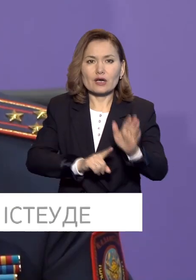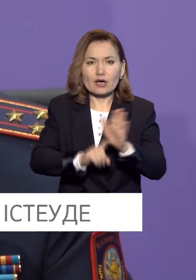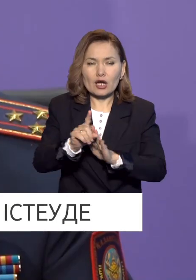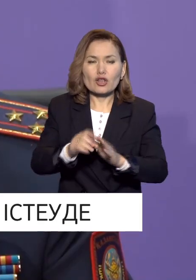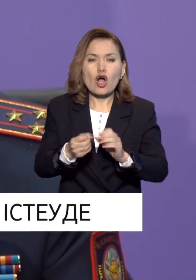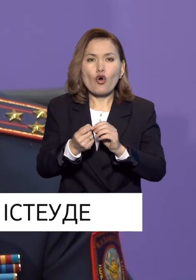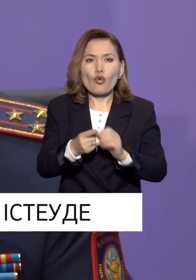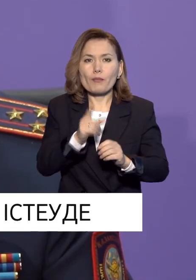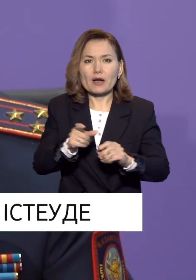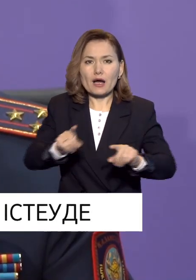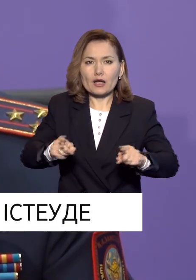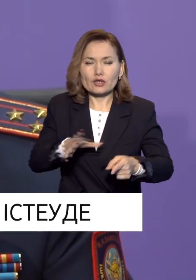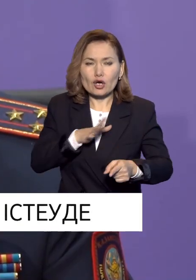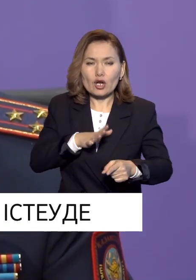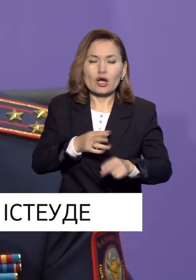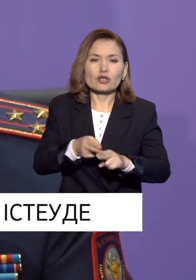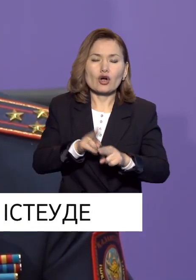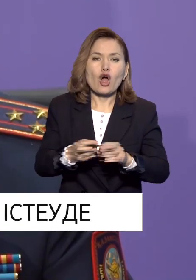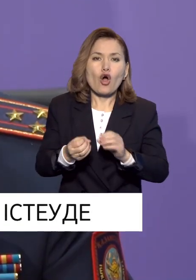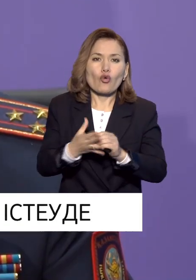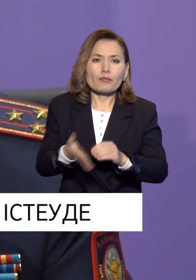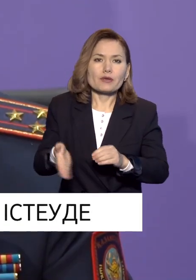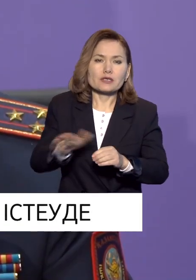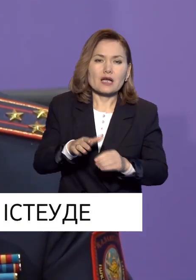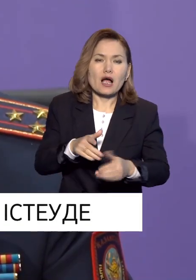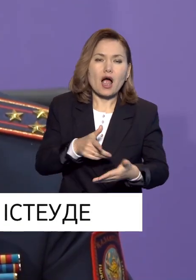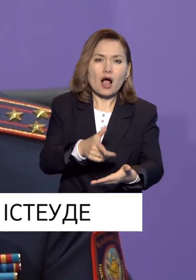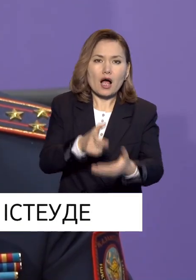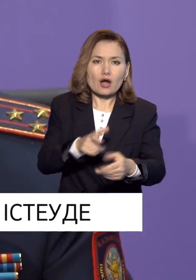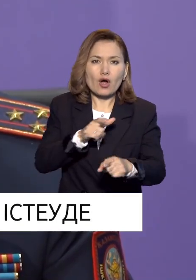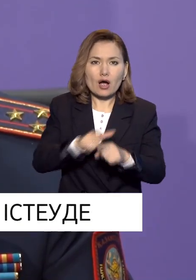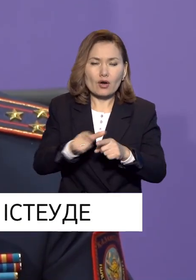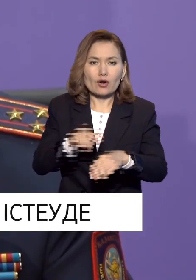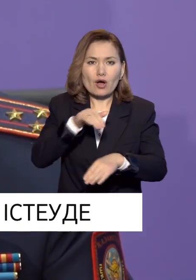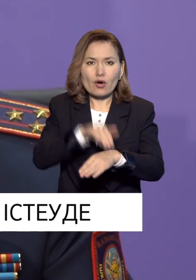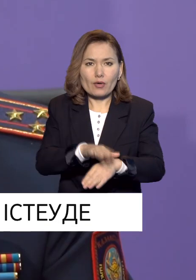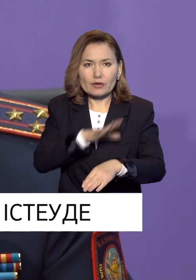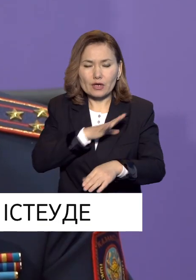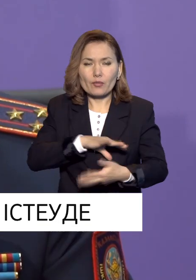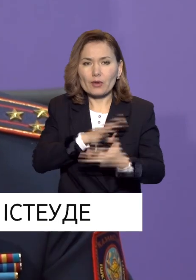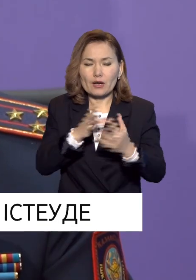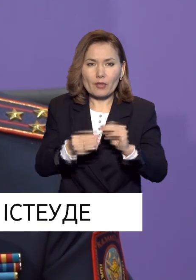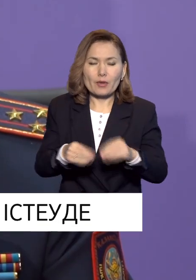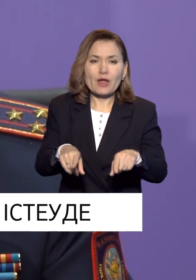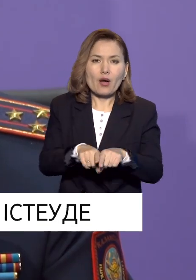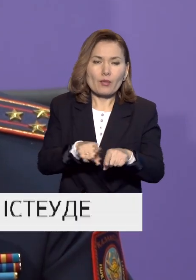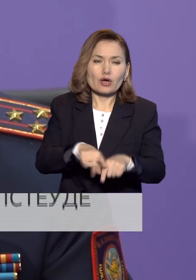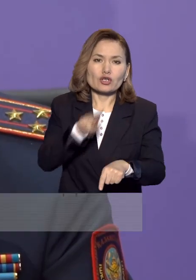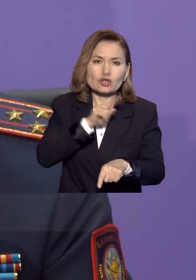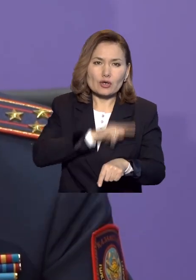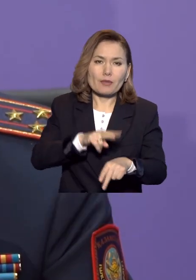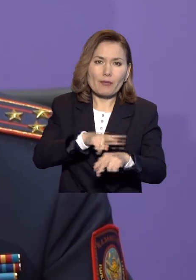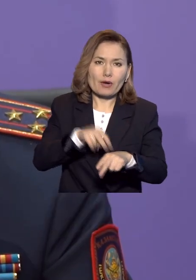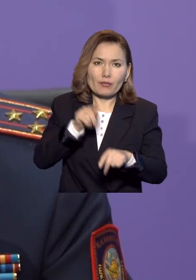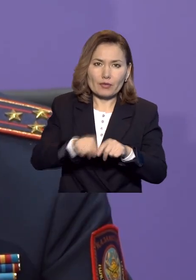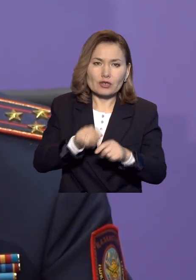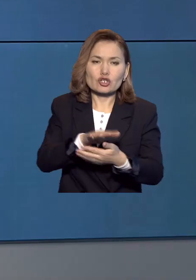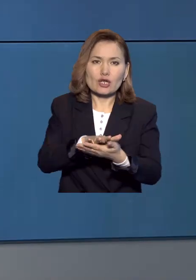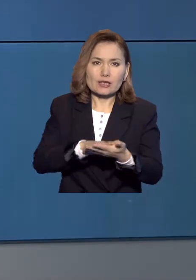колго түштү. 15 кару, 3 жарылгыч зат тәркиленди. 11 арнайы коргоонус куралы табылды. Бул багытта жумуштар әлде